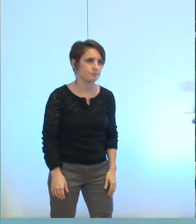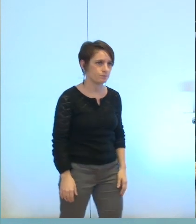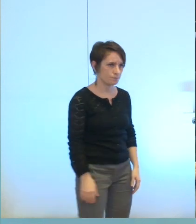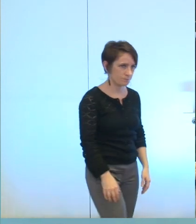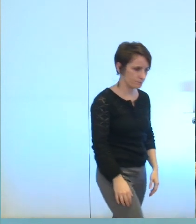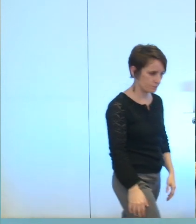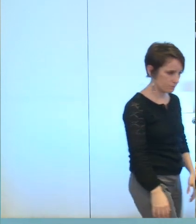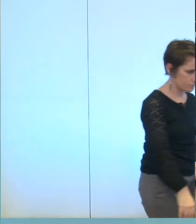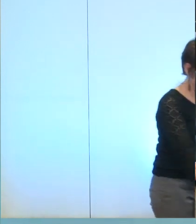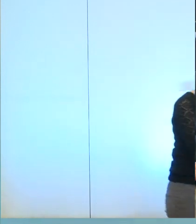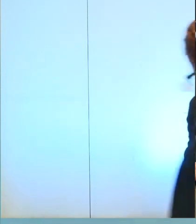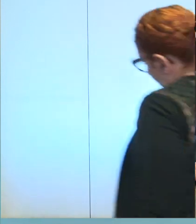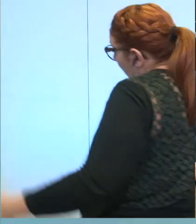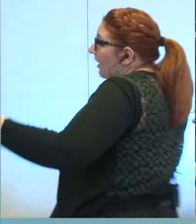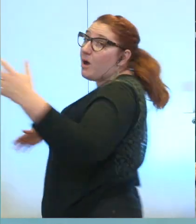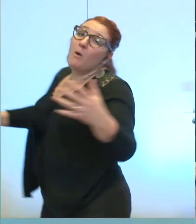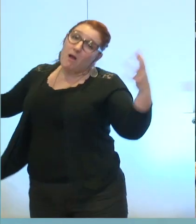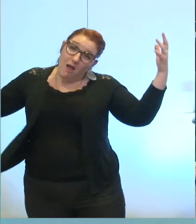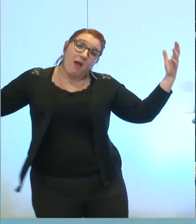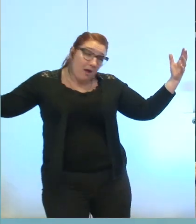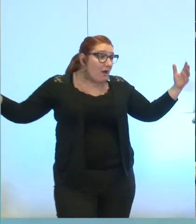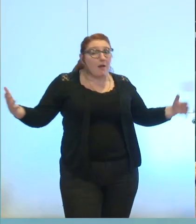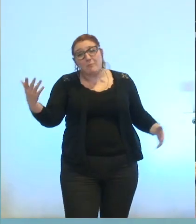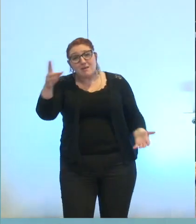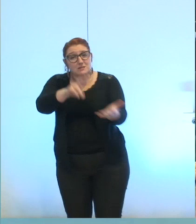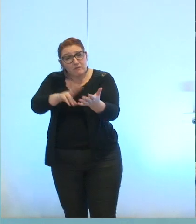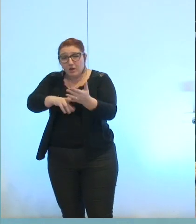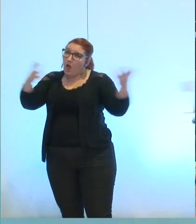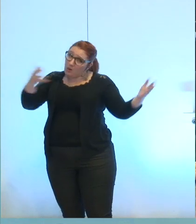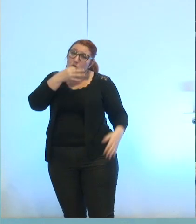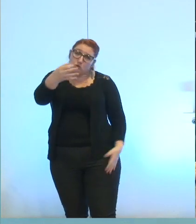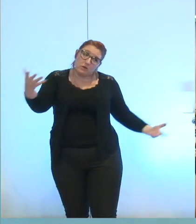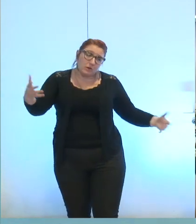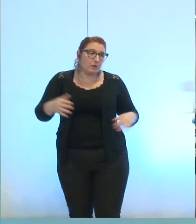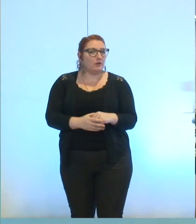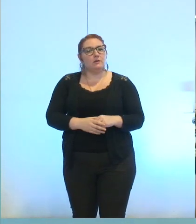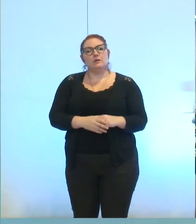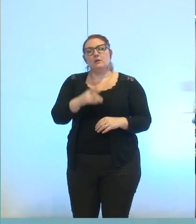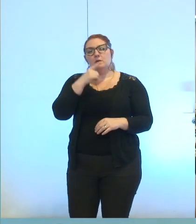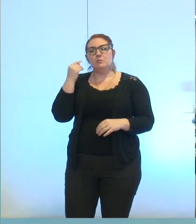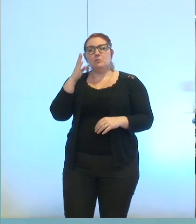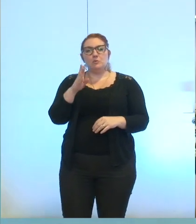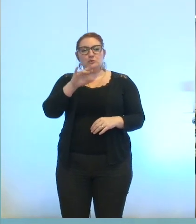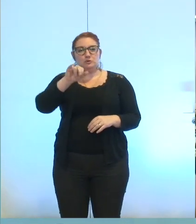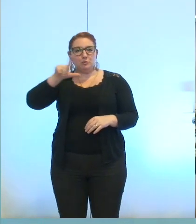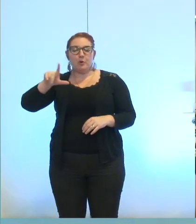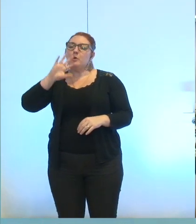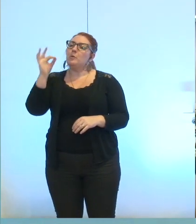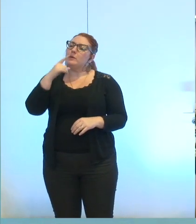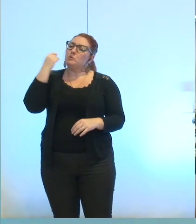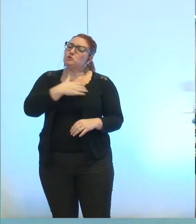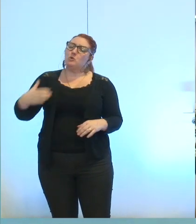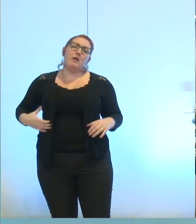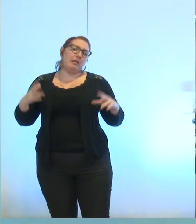ouis non mais je le dis parce que c'est la vérité allez monsieur Breuil oui monsieur le Maire très rapidement je vais pas revenir